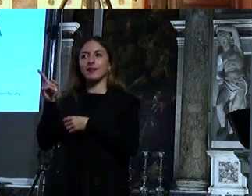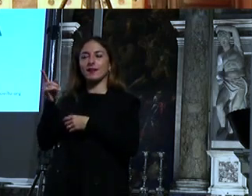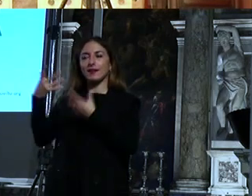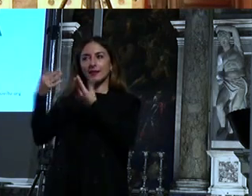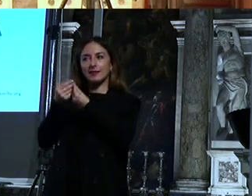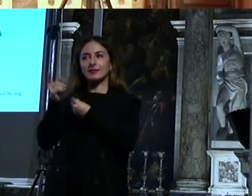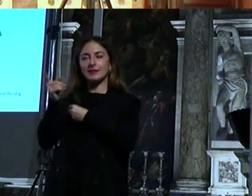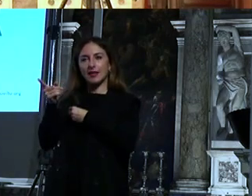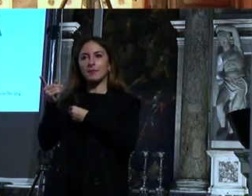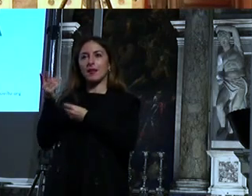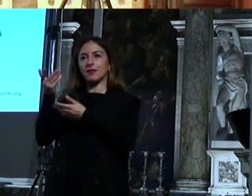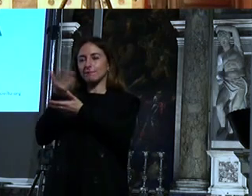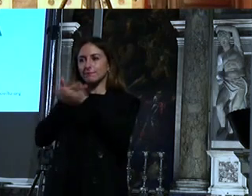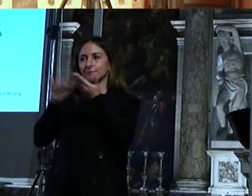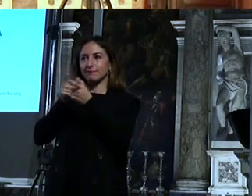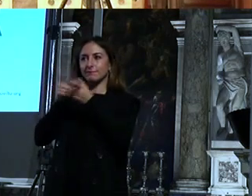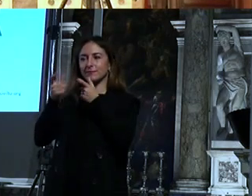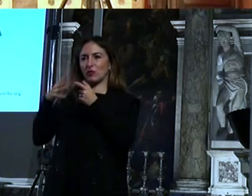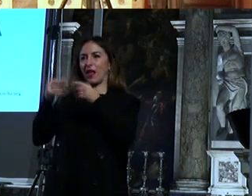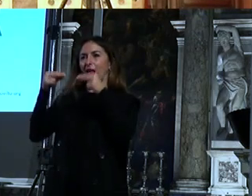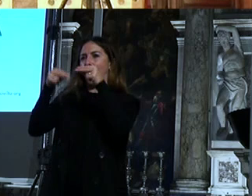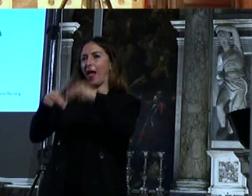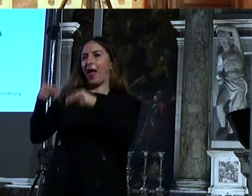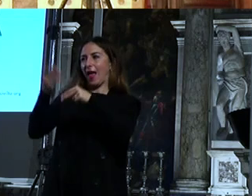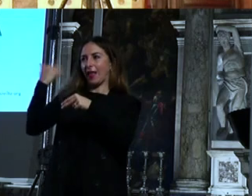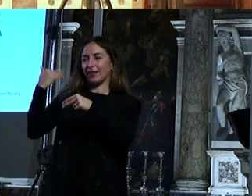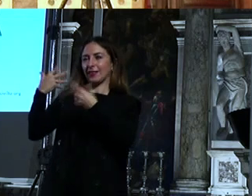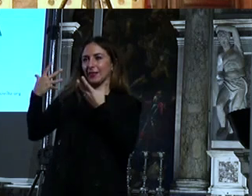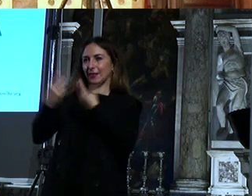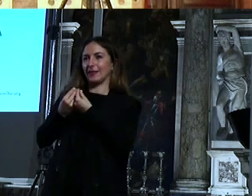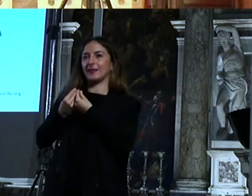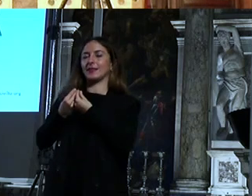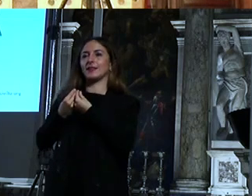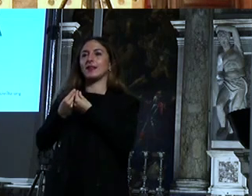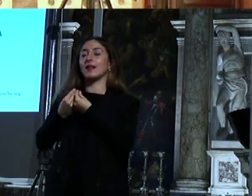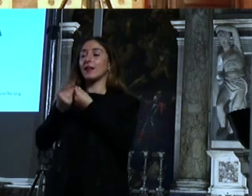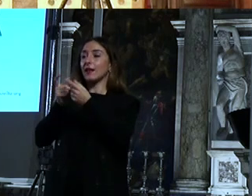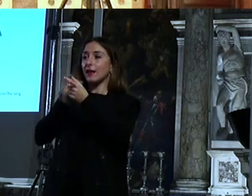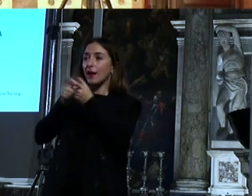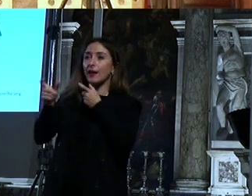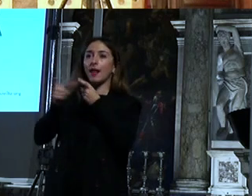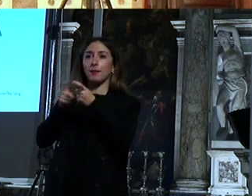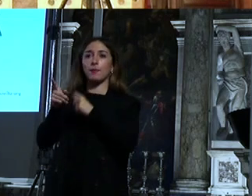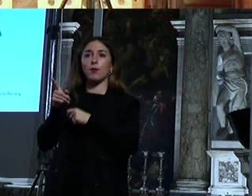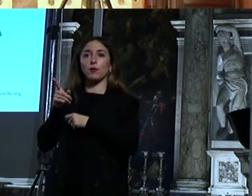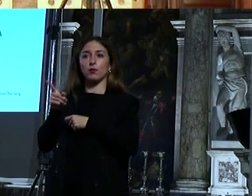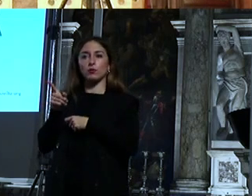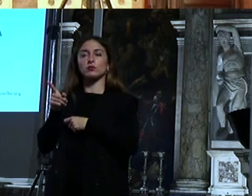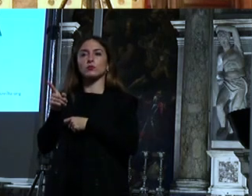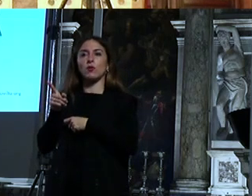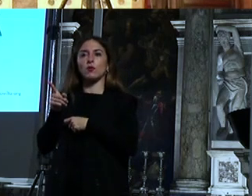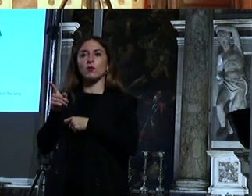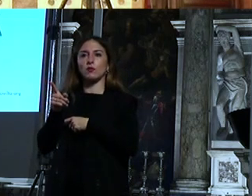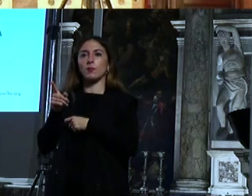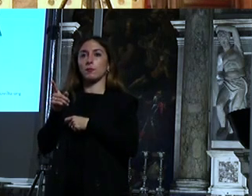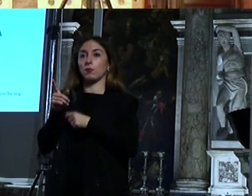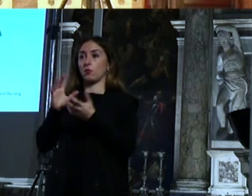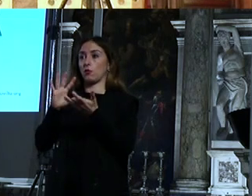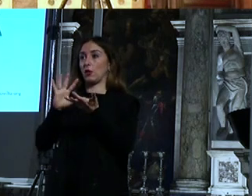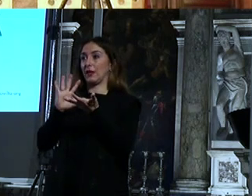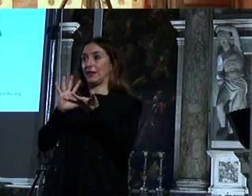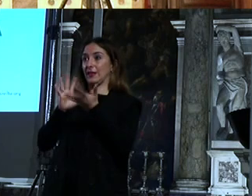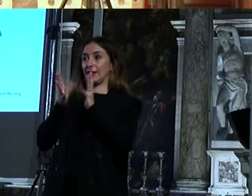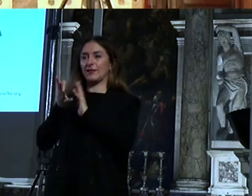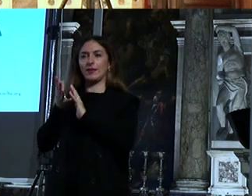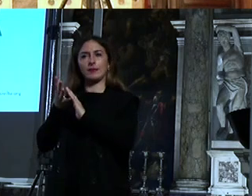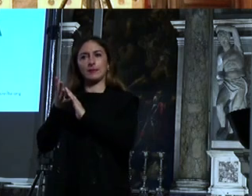nostro rapporto anche con loro molti anni fa, e con i quali questo rapporto è diventato un elemento